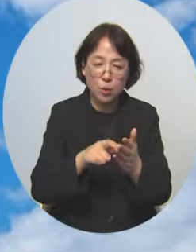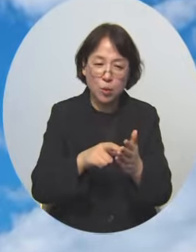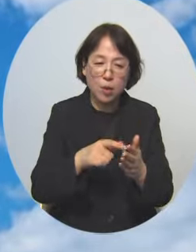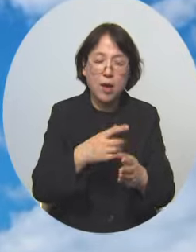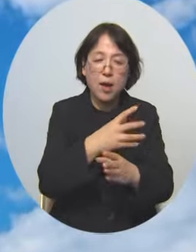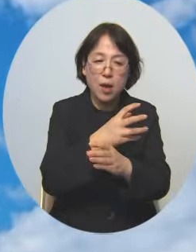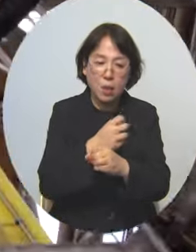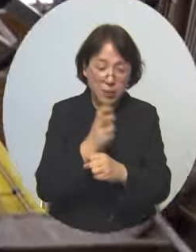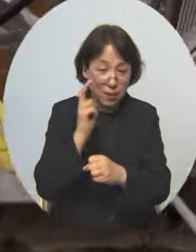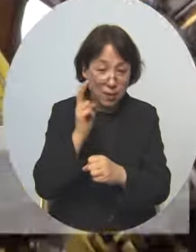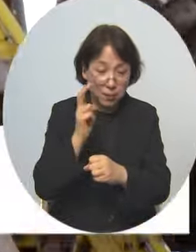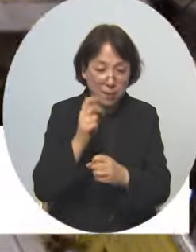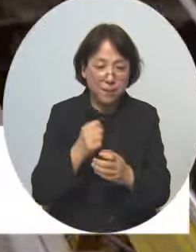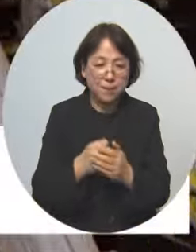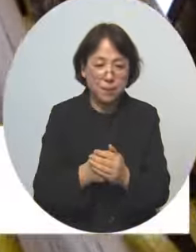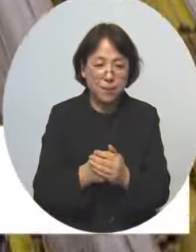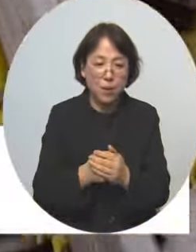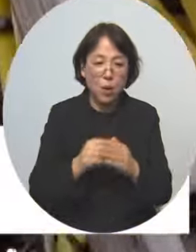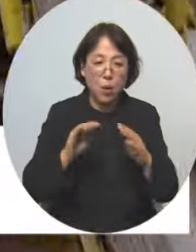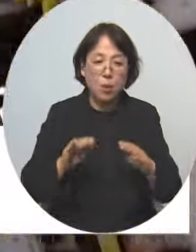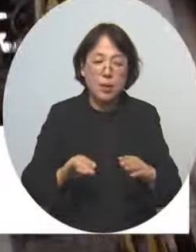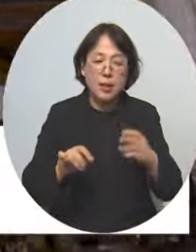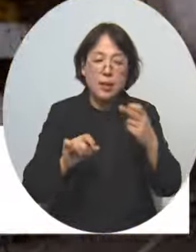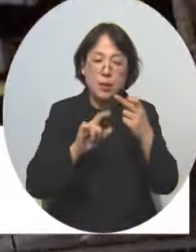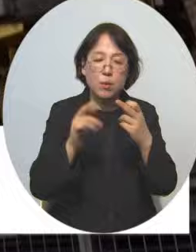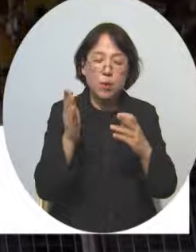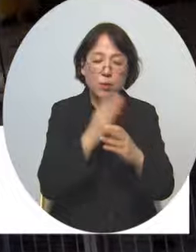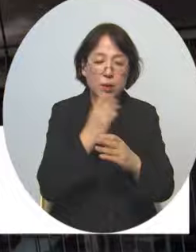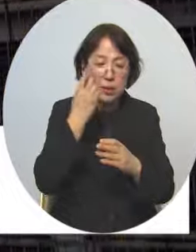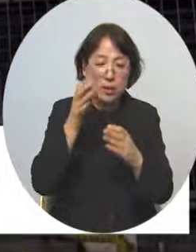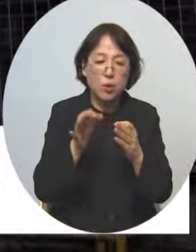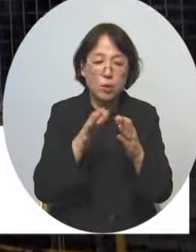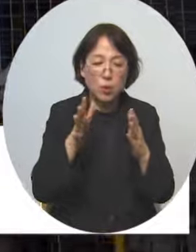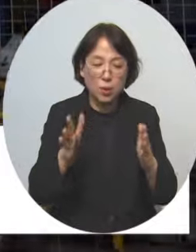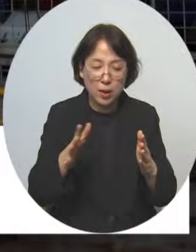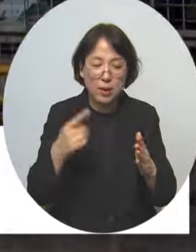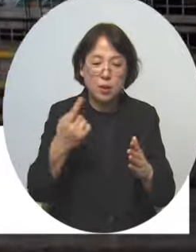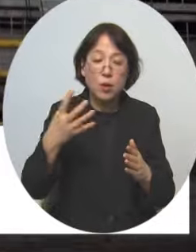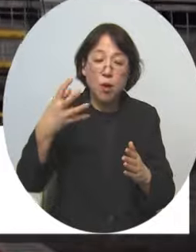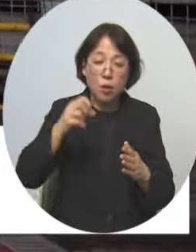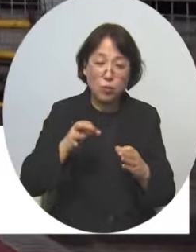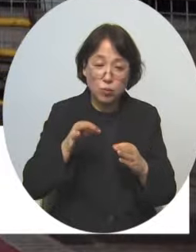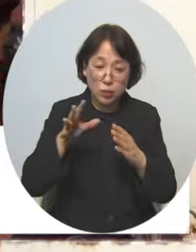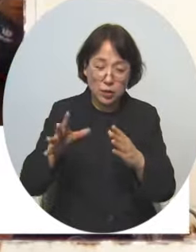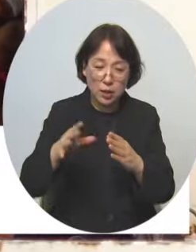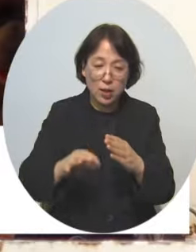이에 앞서 정부와 공사는 오는 12월부터 4개월간 약 1천억 원을 들여